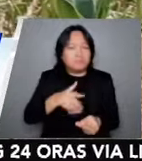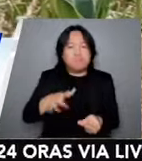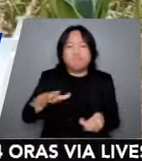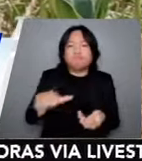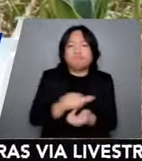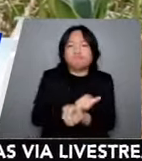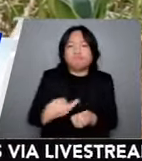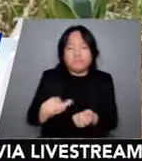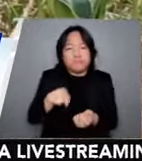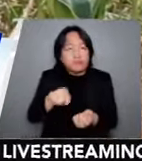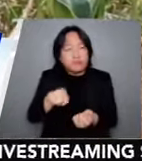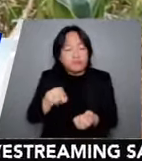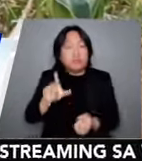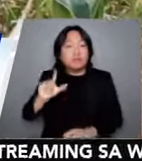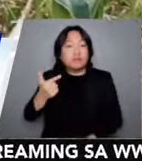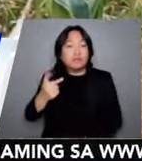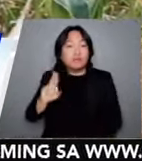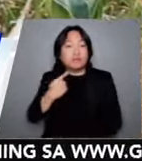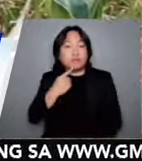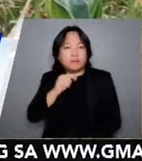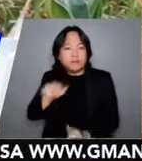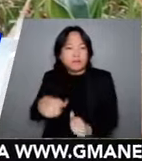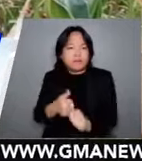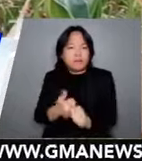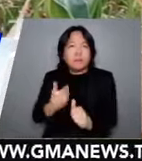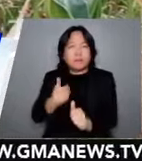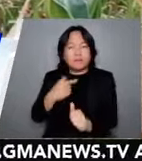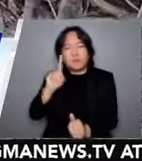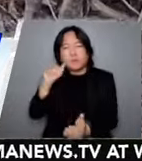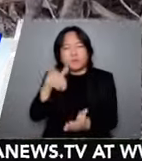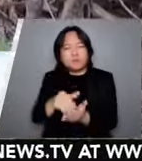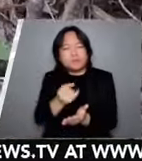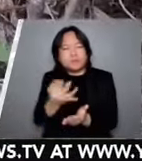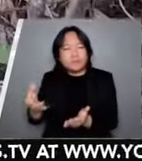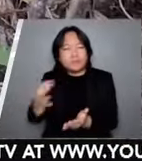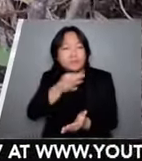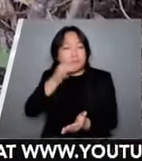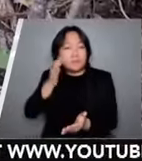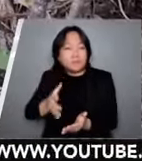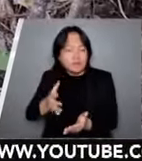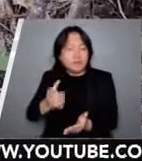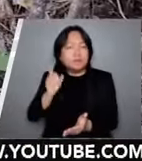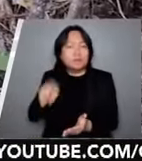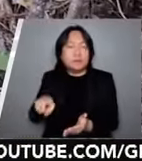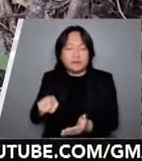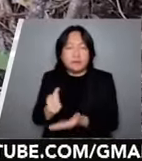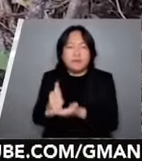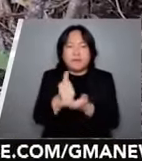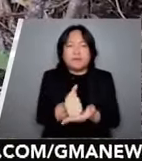para tulungan na mahigit 1,000 magsasaka na apektado ng El Nino.